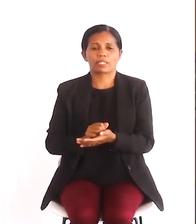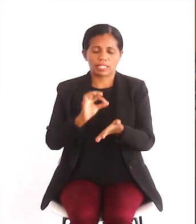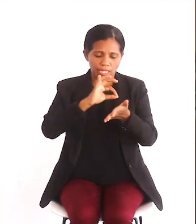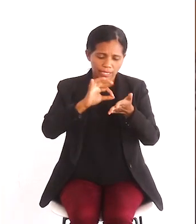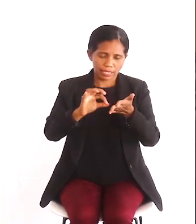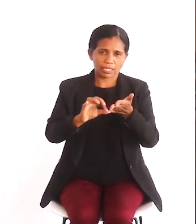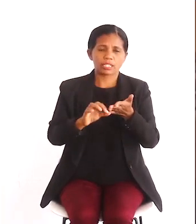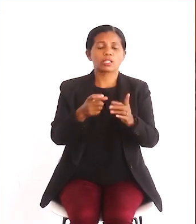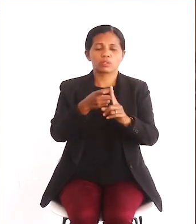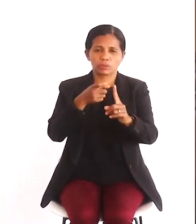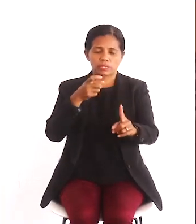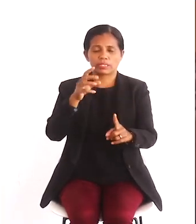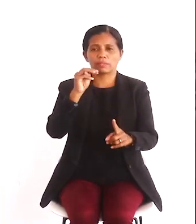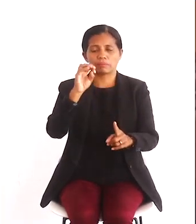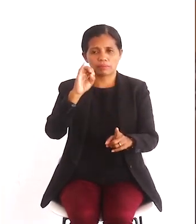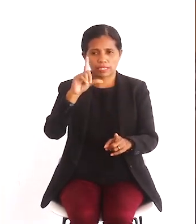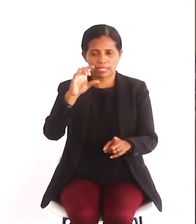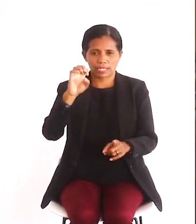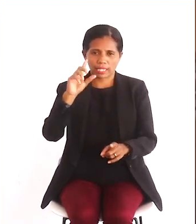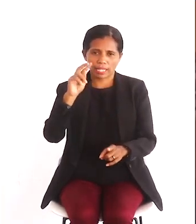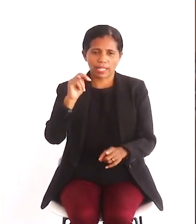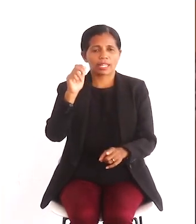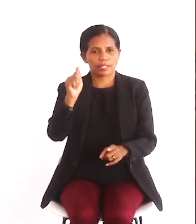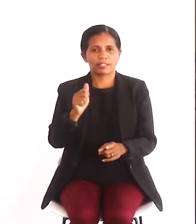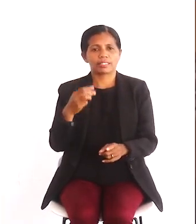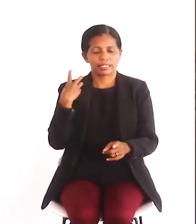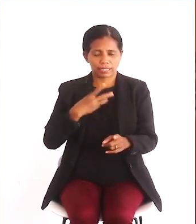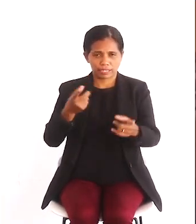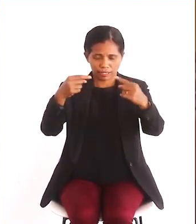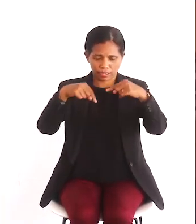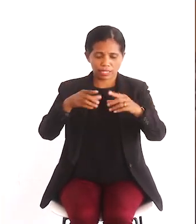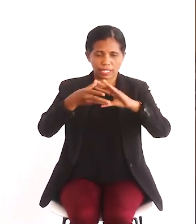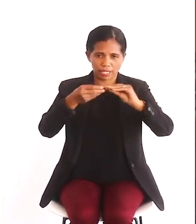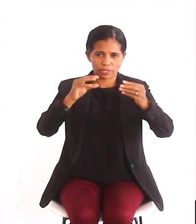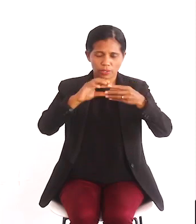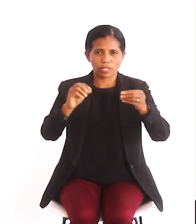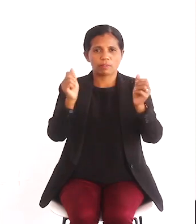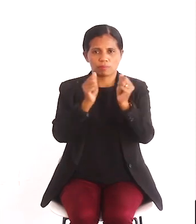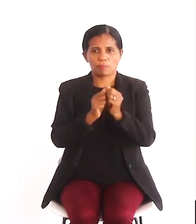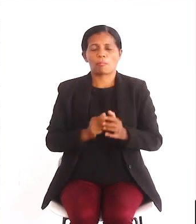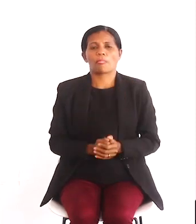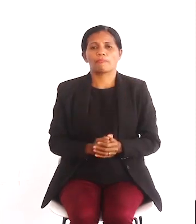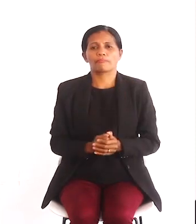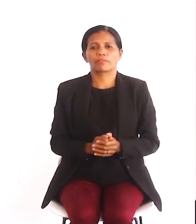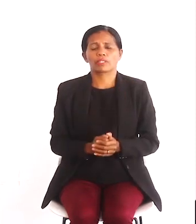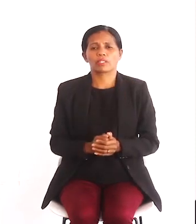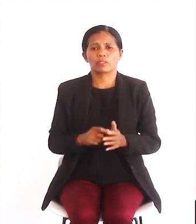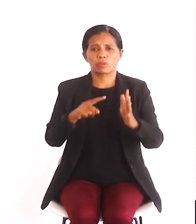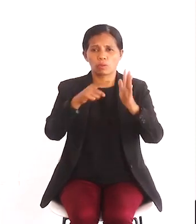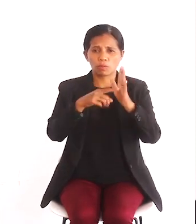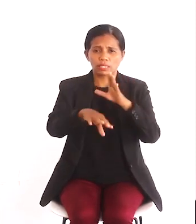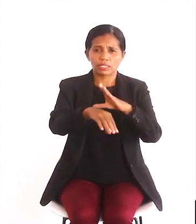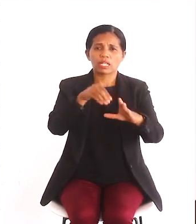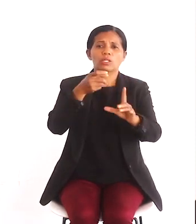husi Milena da Silva. Entau, mai ita rona hamutuk story parte da ruak nian. Molok sai husi sirnia